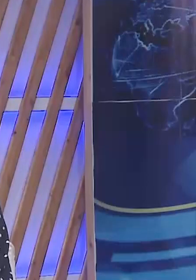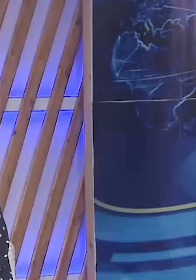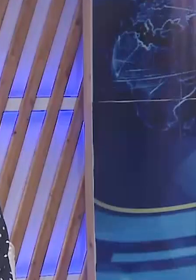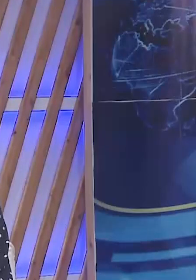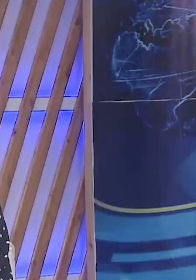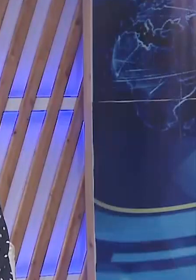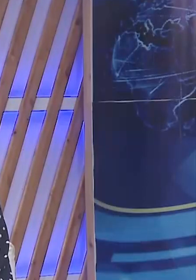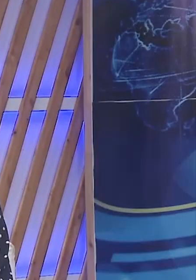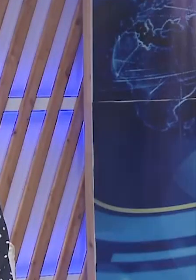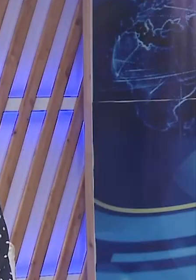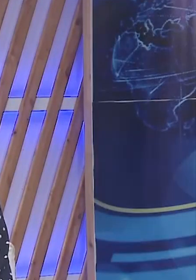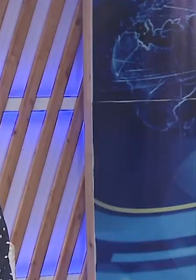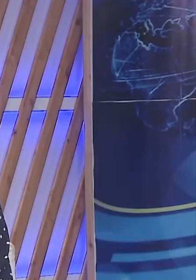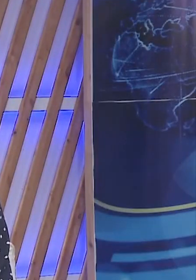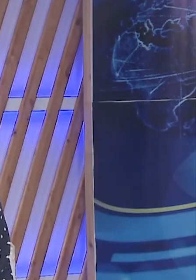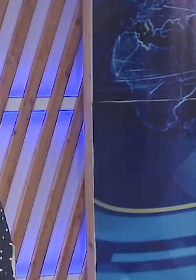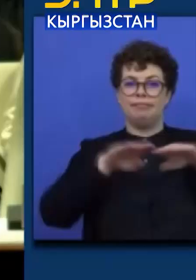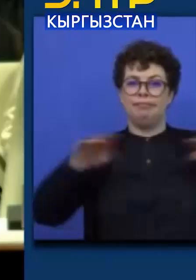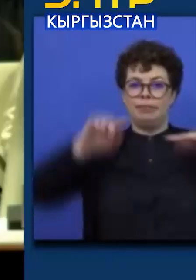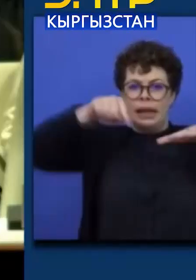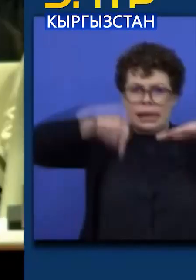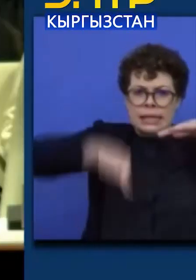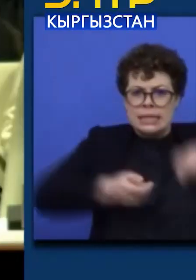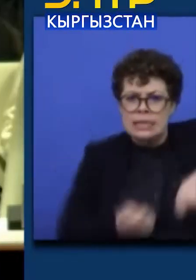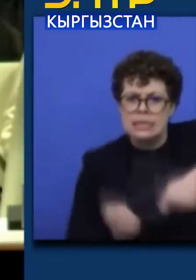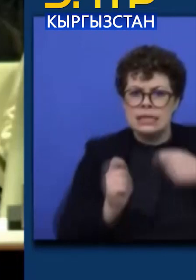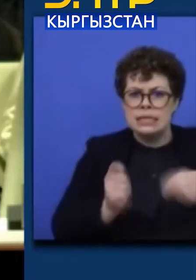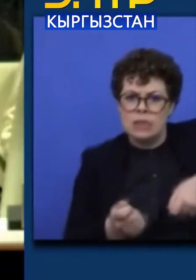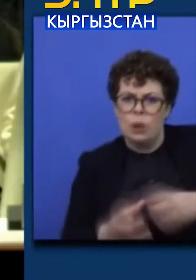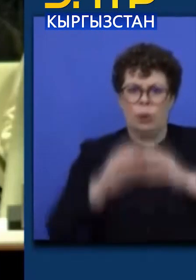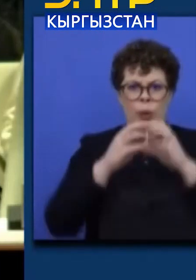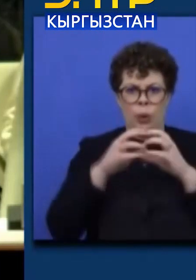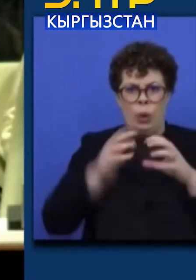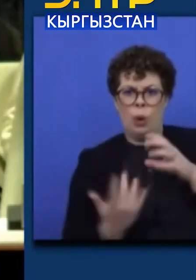Голдинг компаниясынын келишимине бурду. Кумтор.